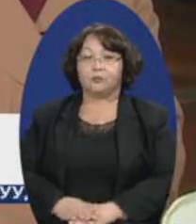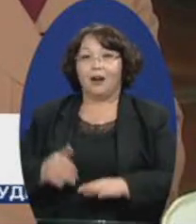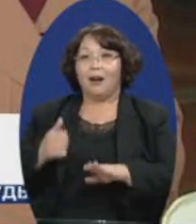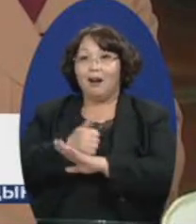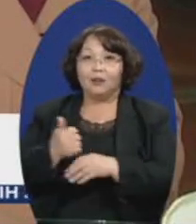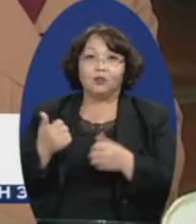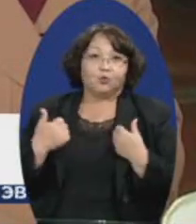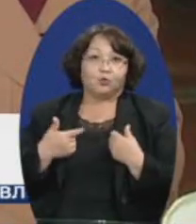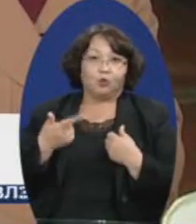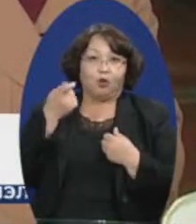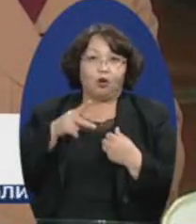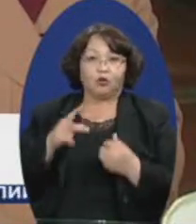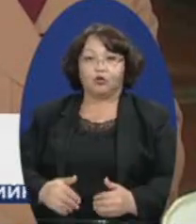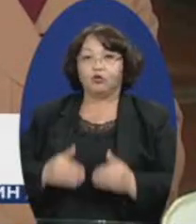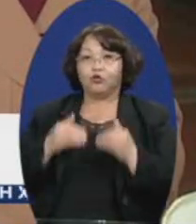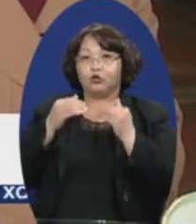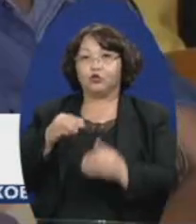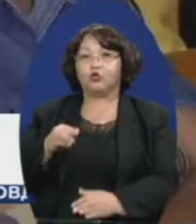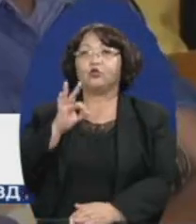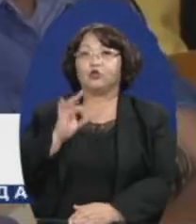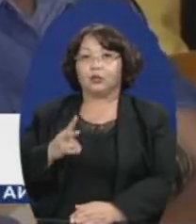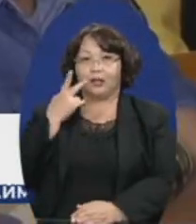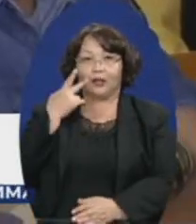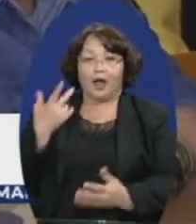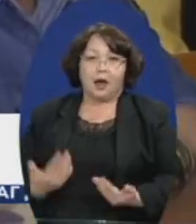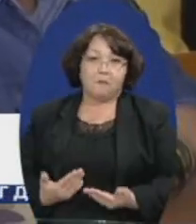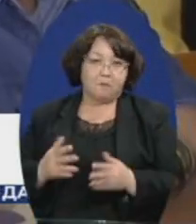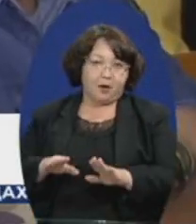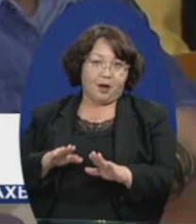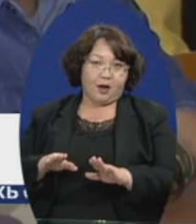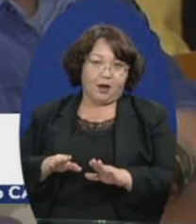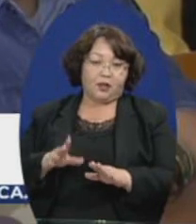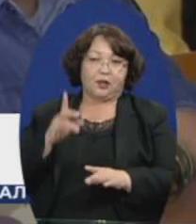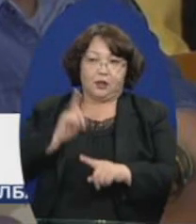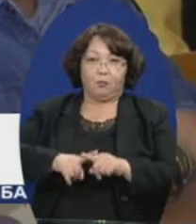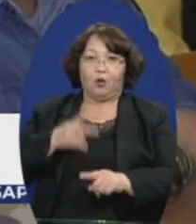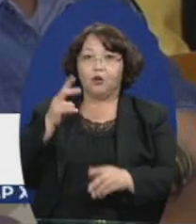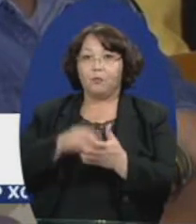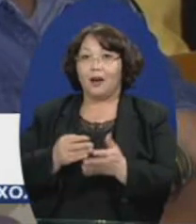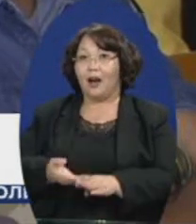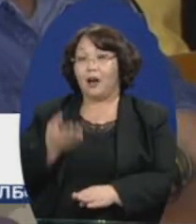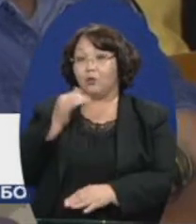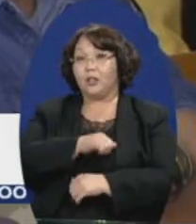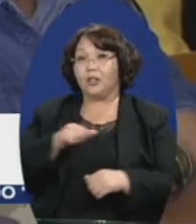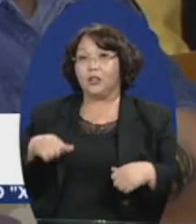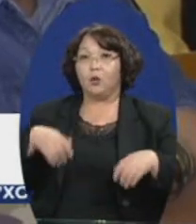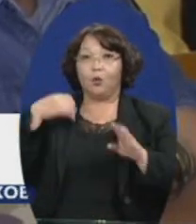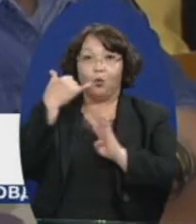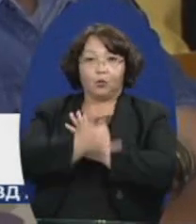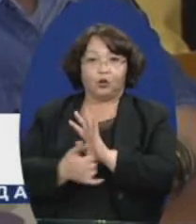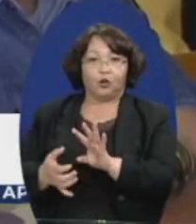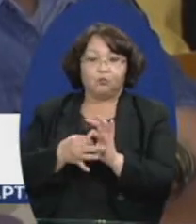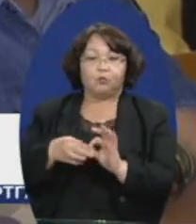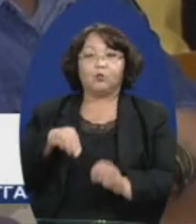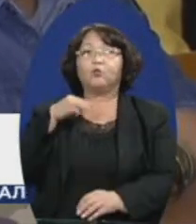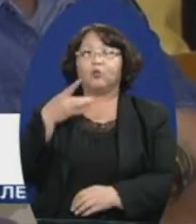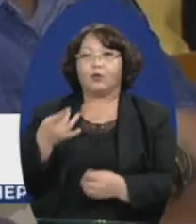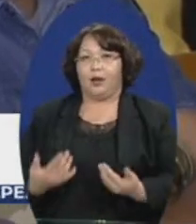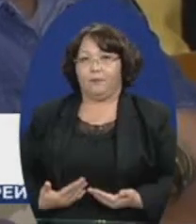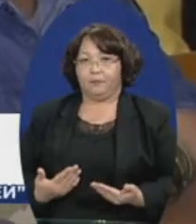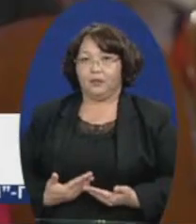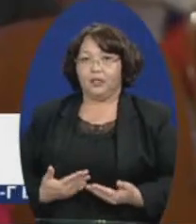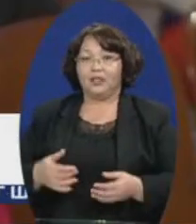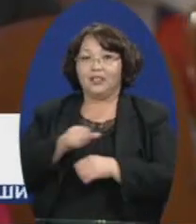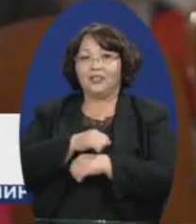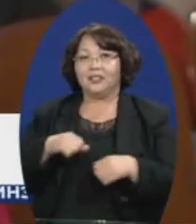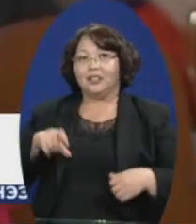жуулчлал голчлон хөгжсөн тус тосгонд байнгын оршин суугчдаас гадна 2000 гаруй иргэн удирдлын чанартаагаар төр хугацаанд оршин суудаг. За харин иргэдийн